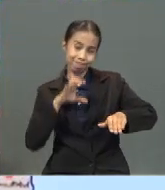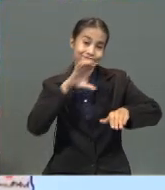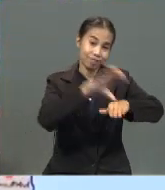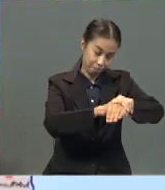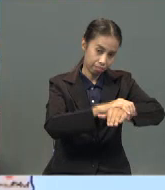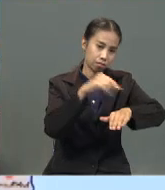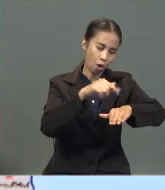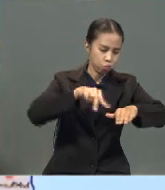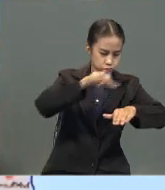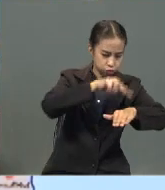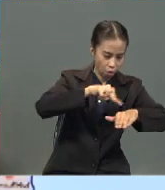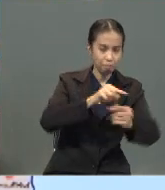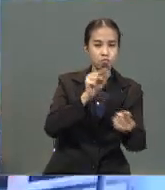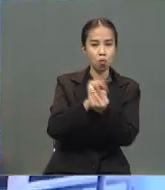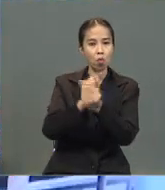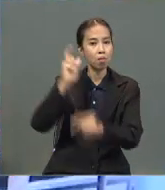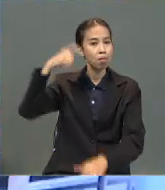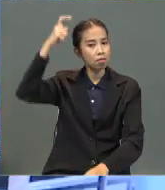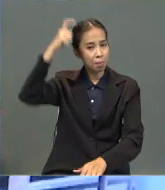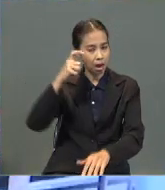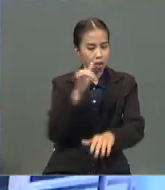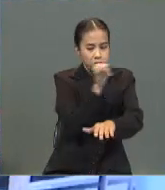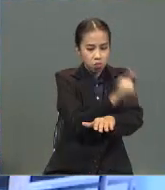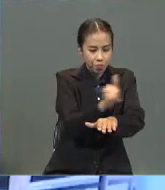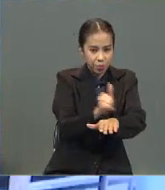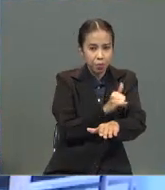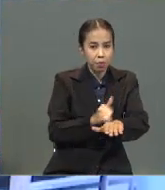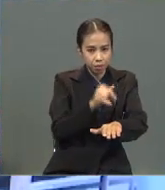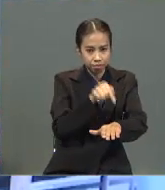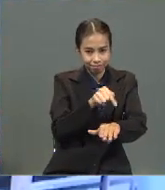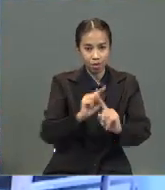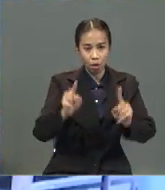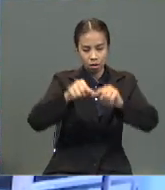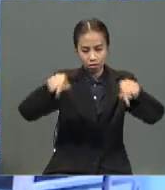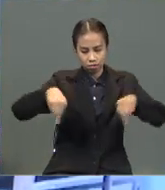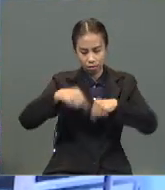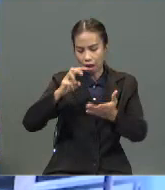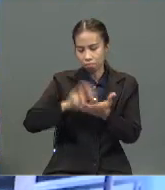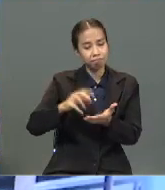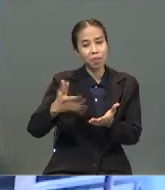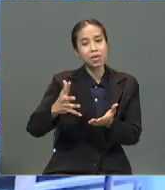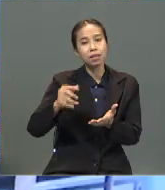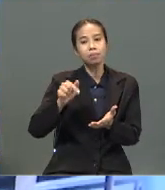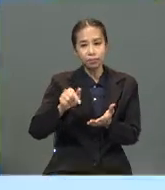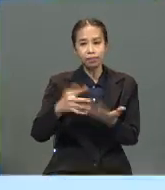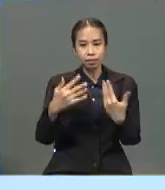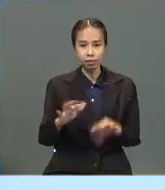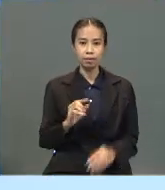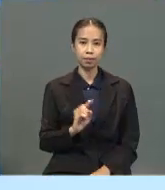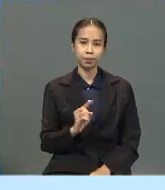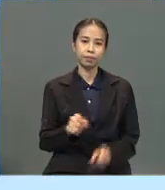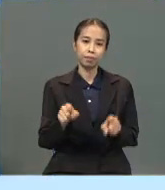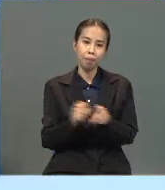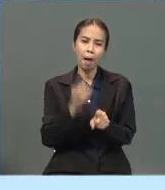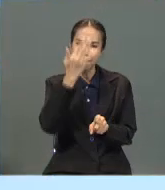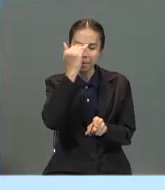ท้ายรถตรวจสอบไม่มีเอกสาร 1คนที่เหลือมีหนังสือเดินทางและวีซ่าแต่กลับประเทศไทยไปก่อนหน้านี้แล้วและกลับเข้ามาไม่ได้